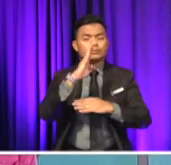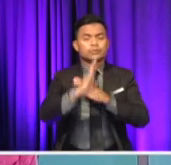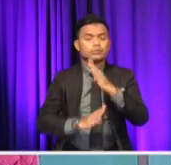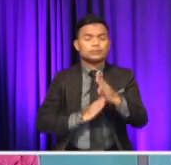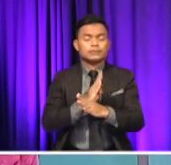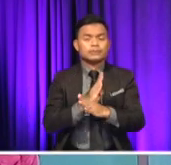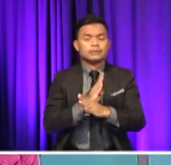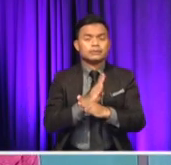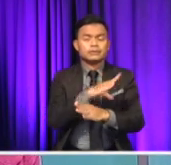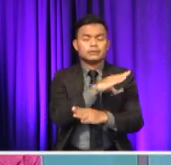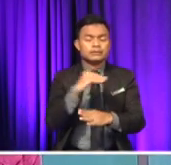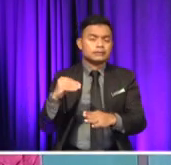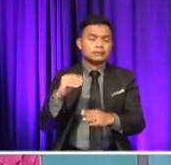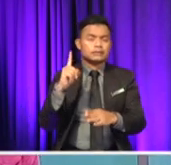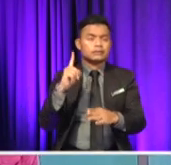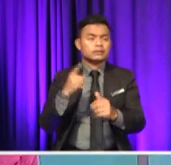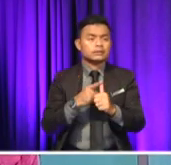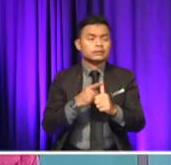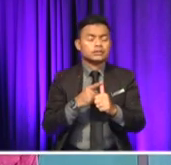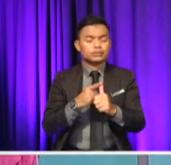dan lagi satu